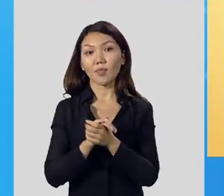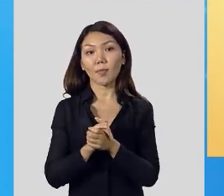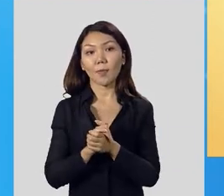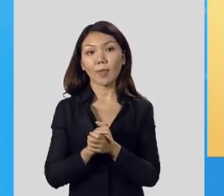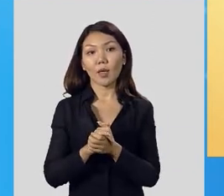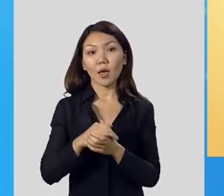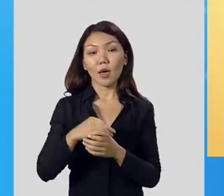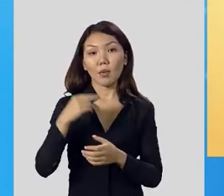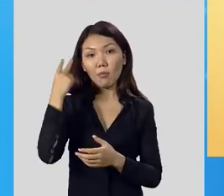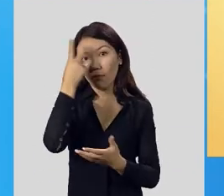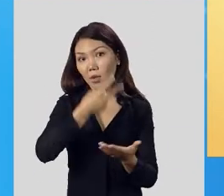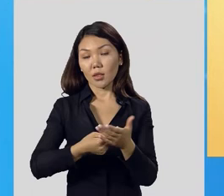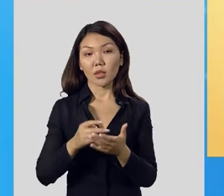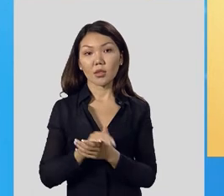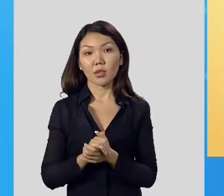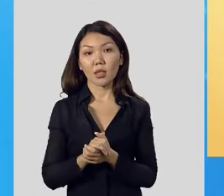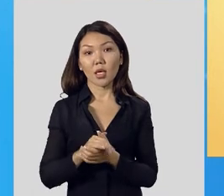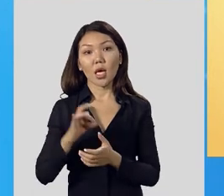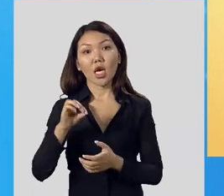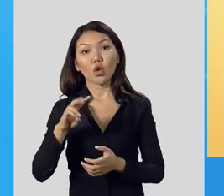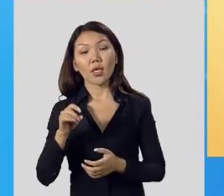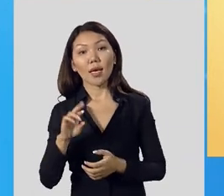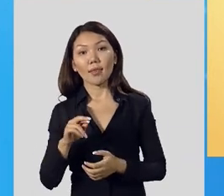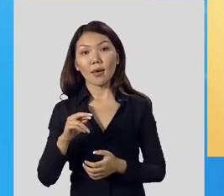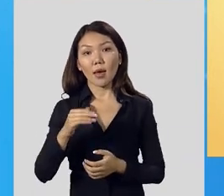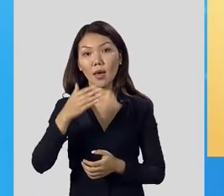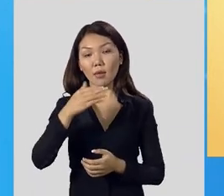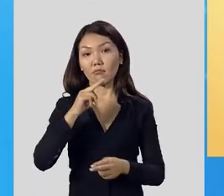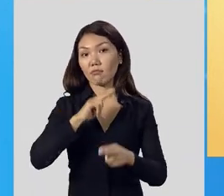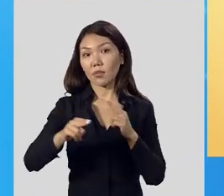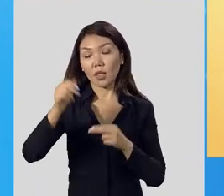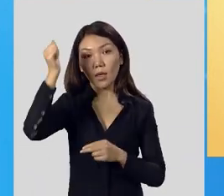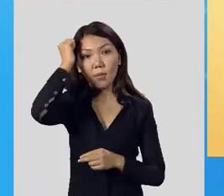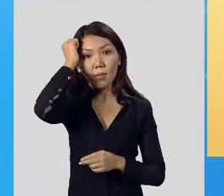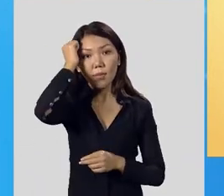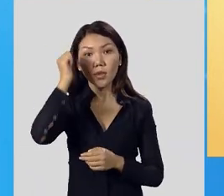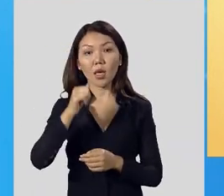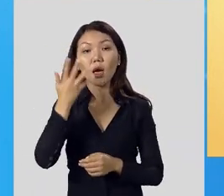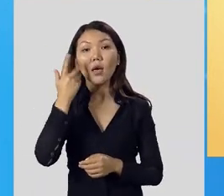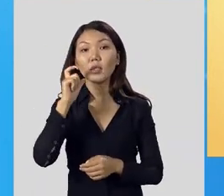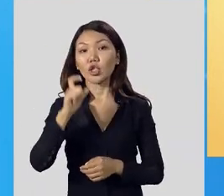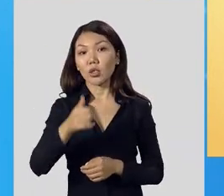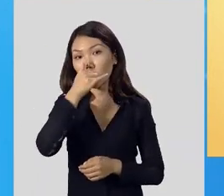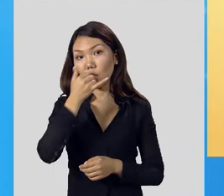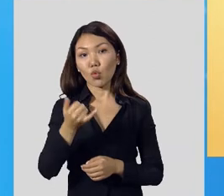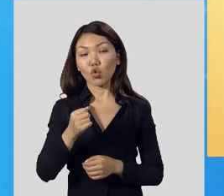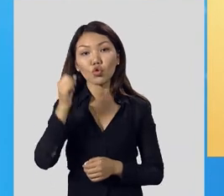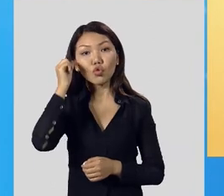рвота и ретроградная амнезия, когда человек не может вспомнить